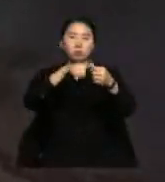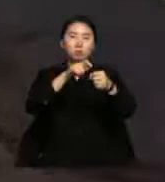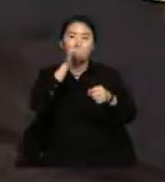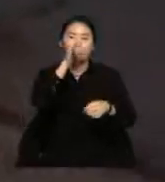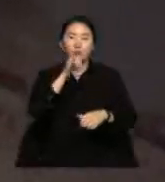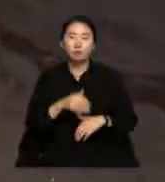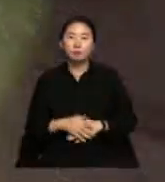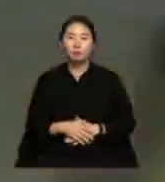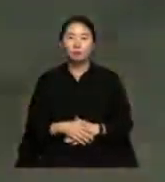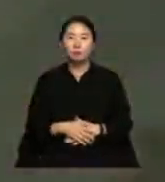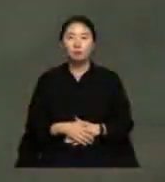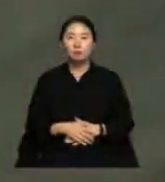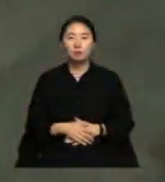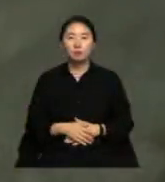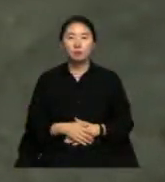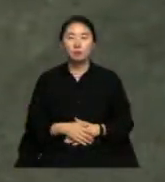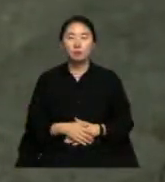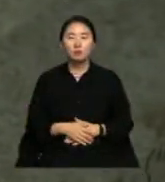문은 닫혀 있습니다.